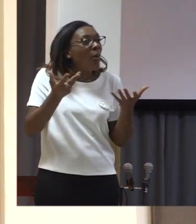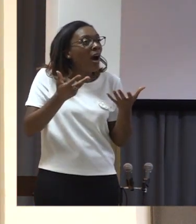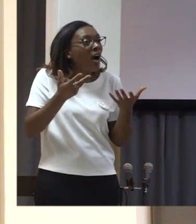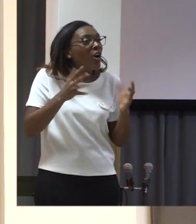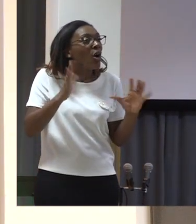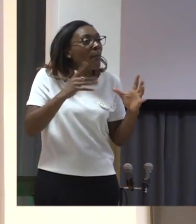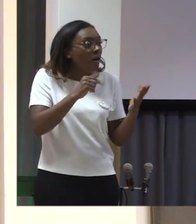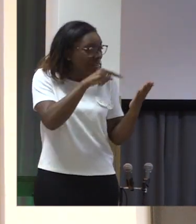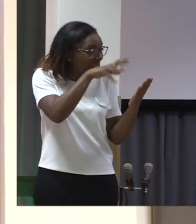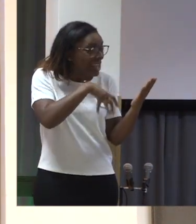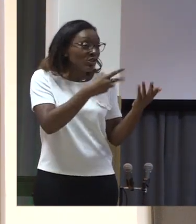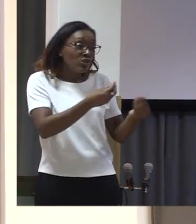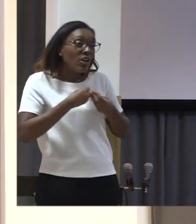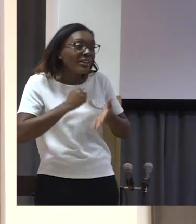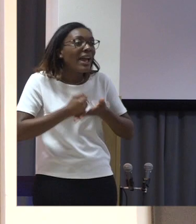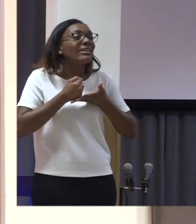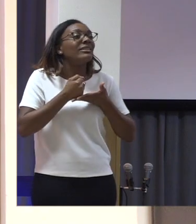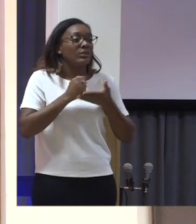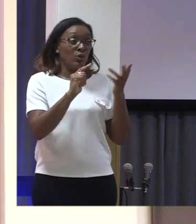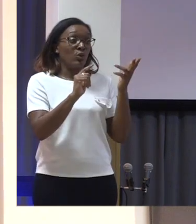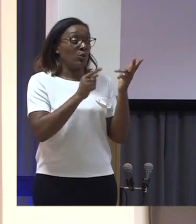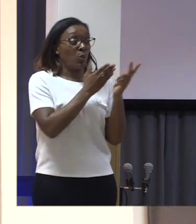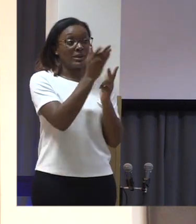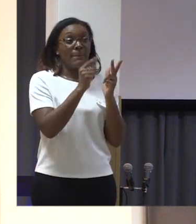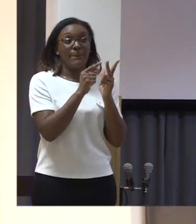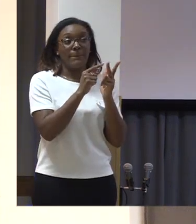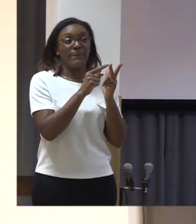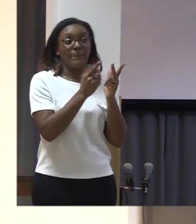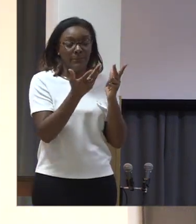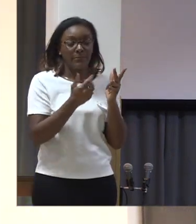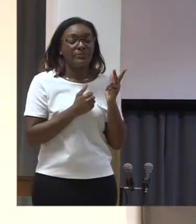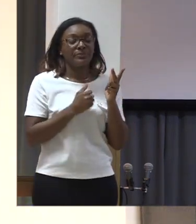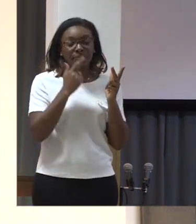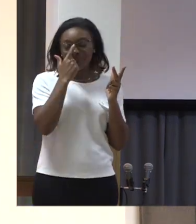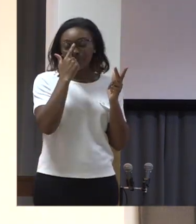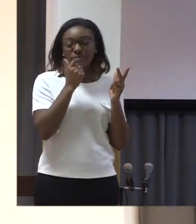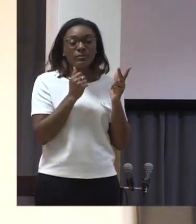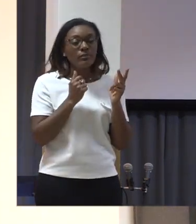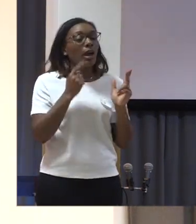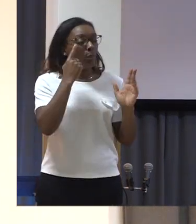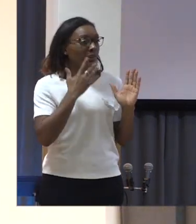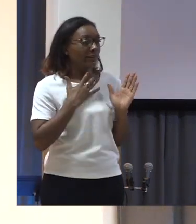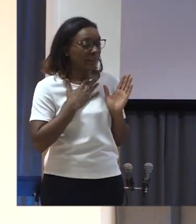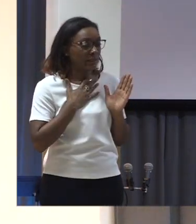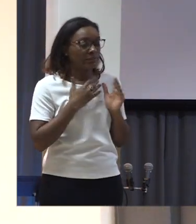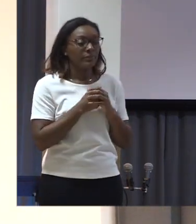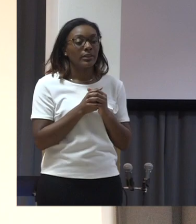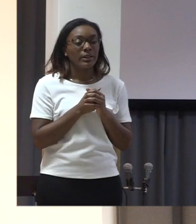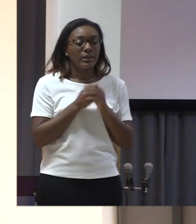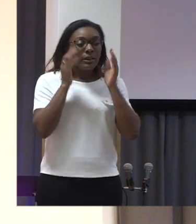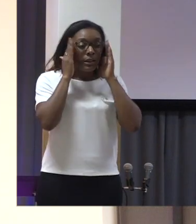dans notre vie chrétienne? Il s'agit là de mon troisième point de mon partage. Je pense que le premier